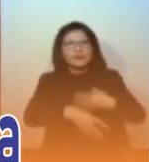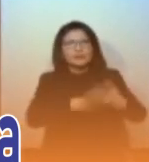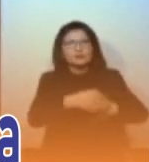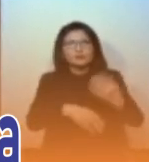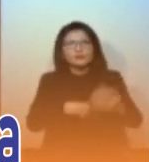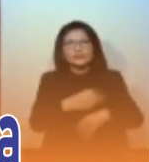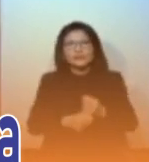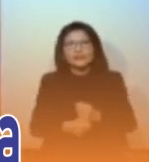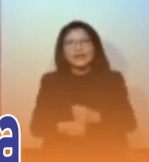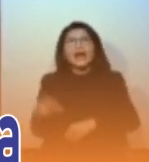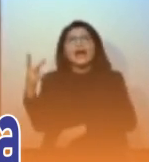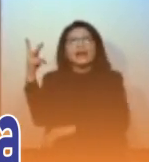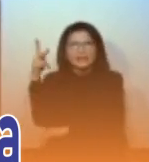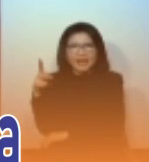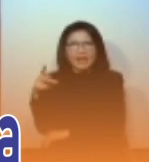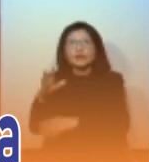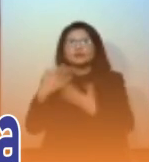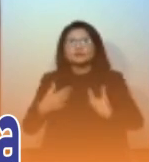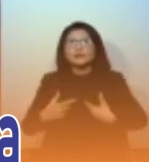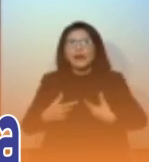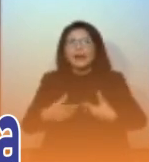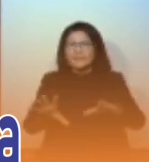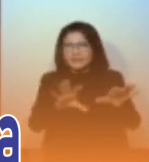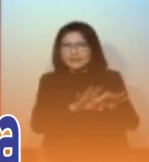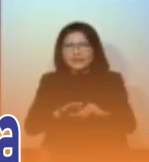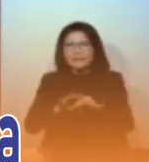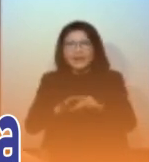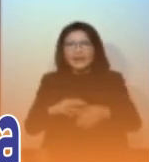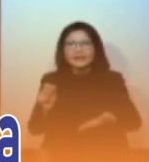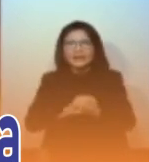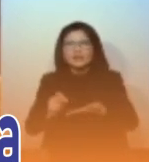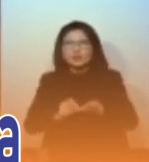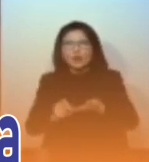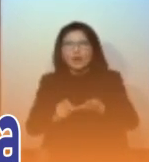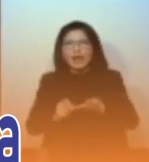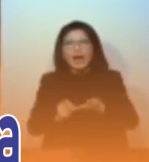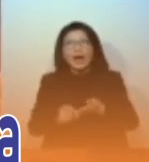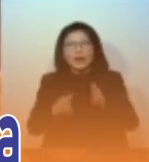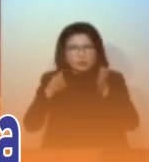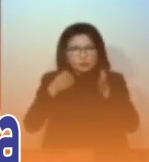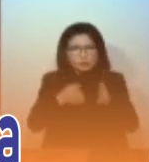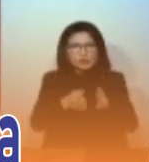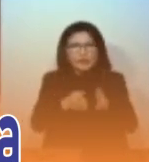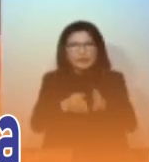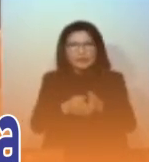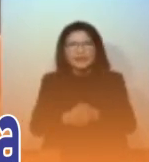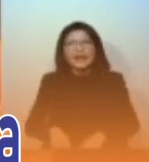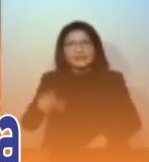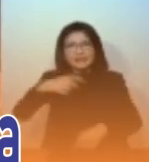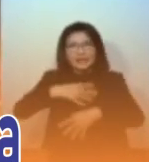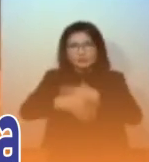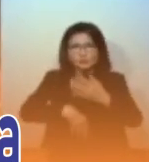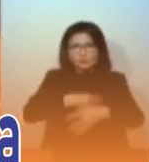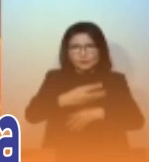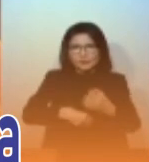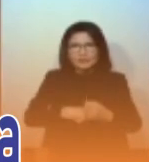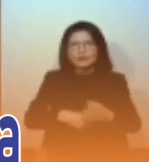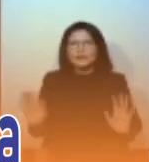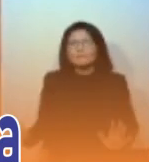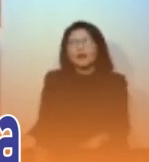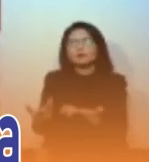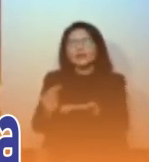bekerja sama dengan 100-an lebih sekolah vokasi. Kawasan industri di Batang sedang kita siapkan, bahkan kita bangunkan